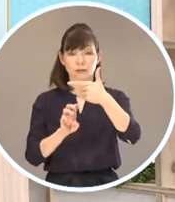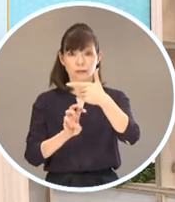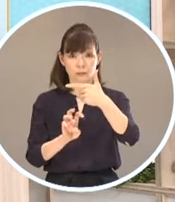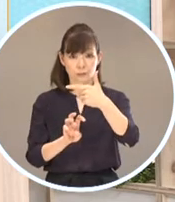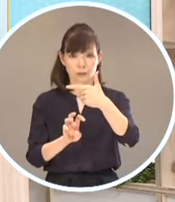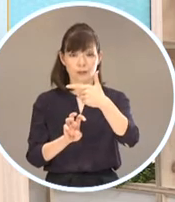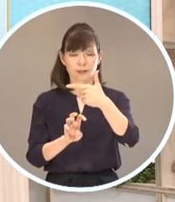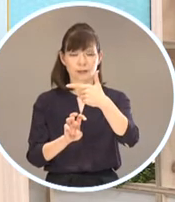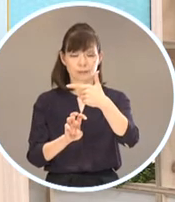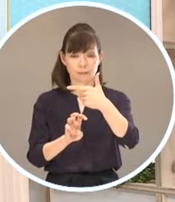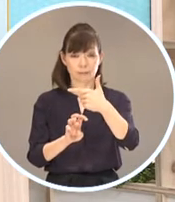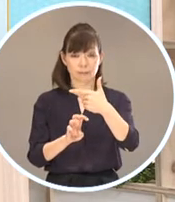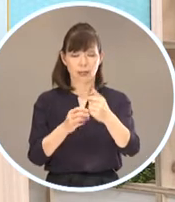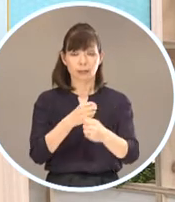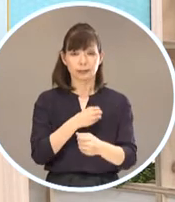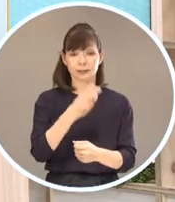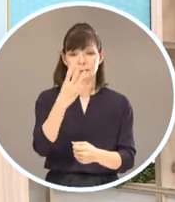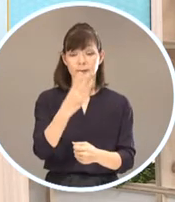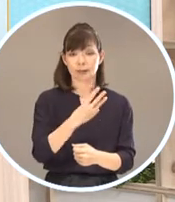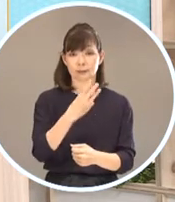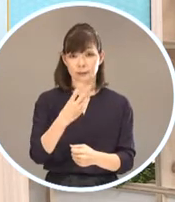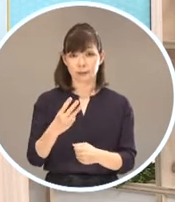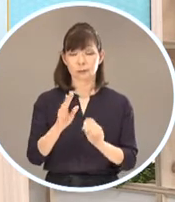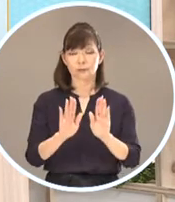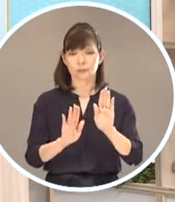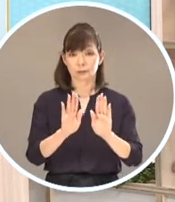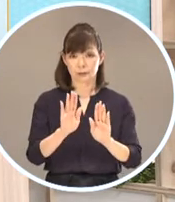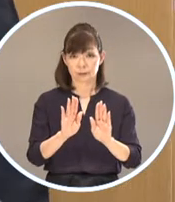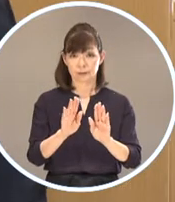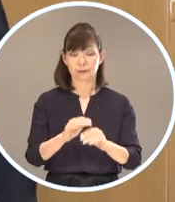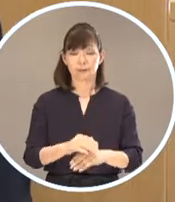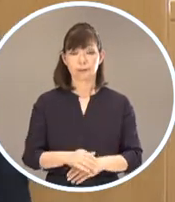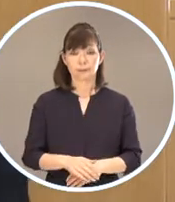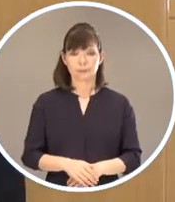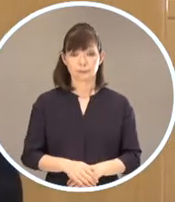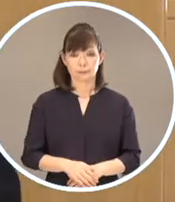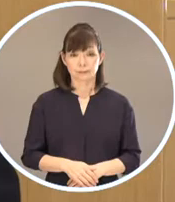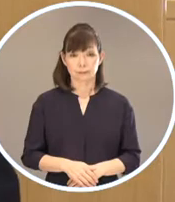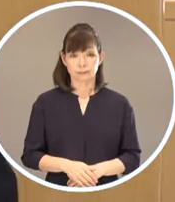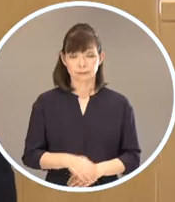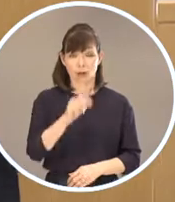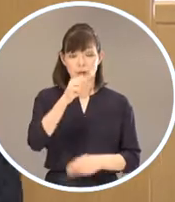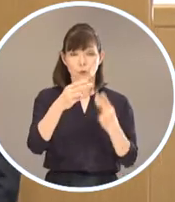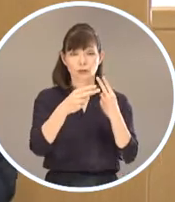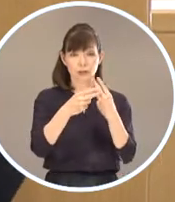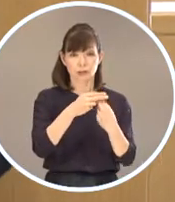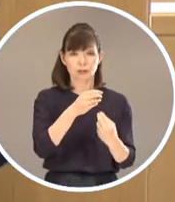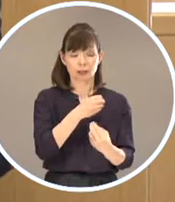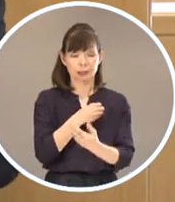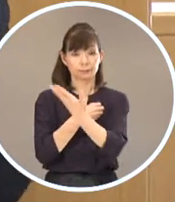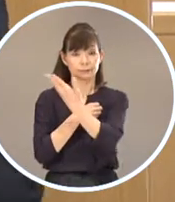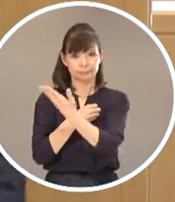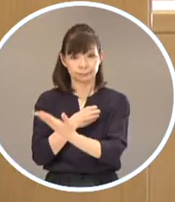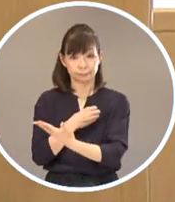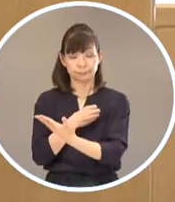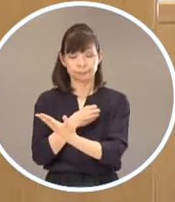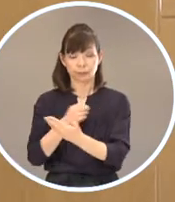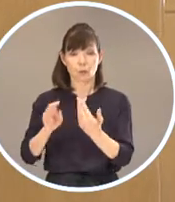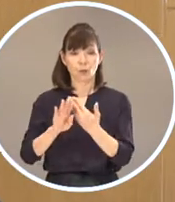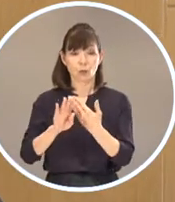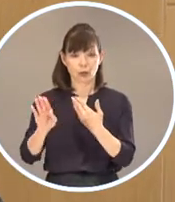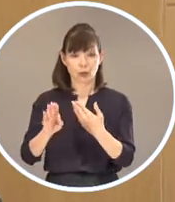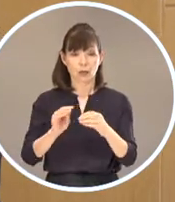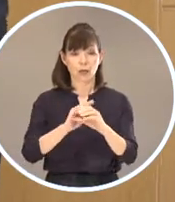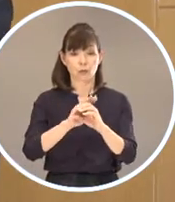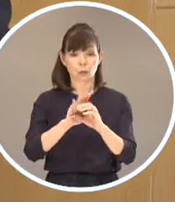に行われた3名の議員の皆さんです。 吉井議員はご覧の質問のほか、新型コロ